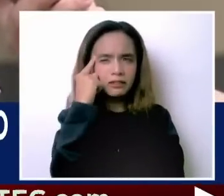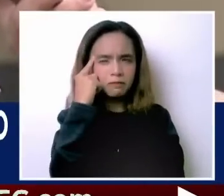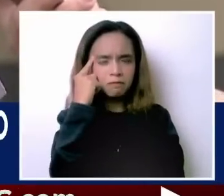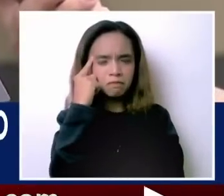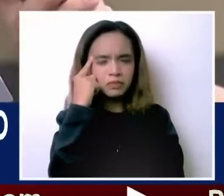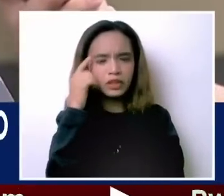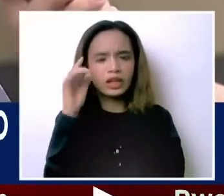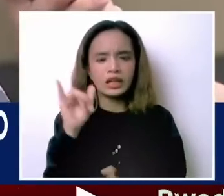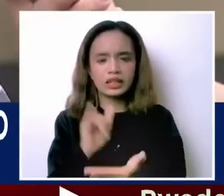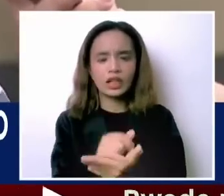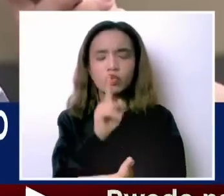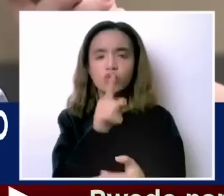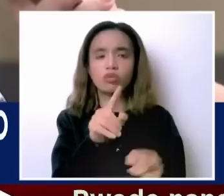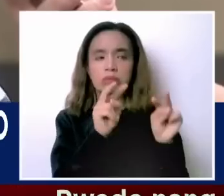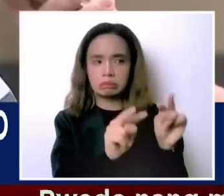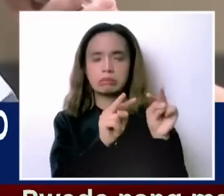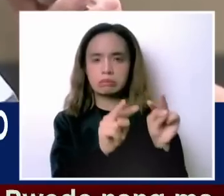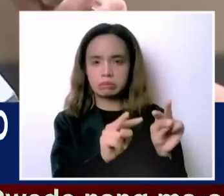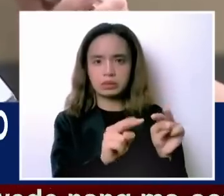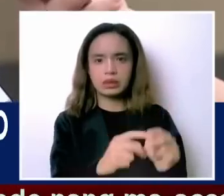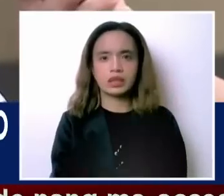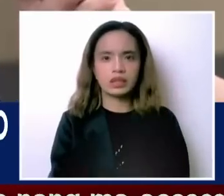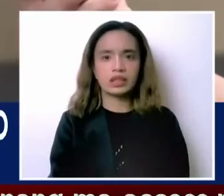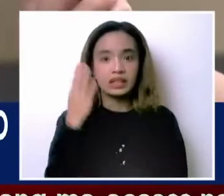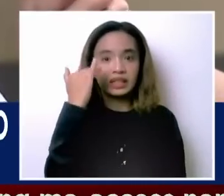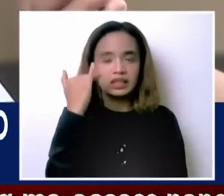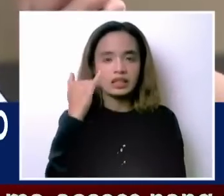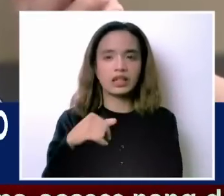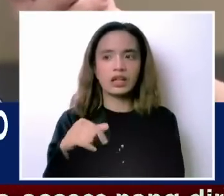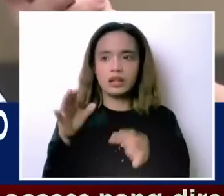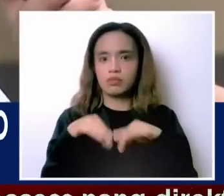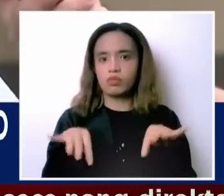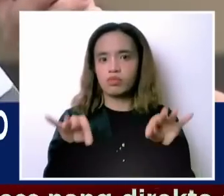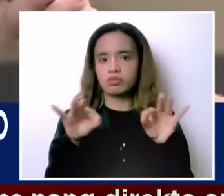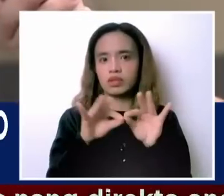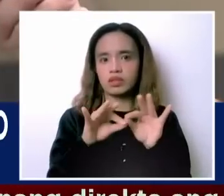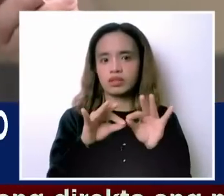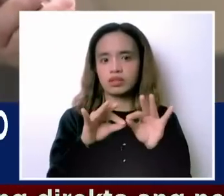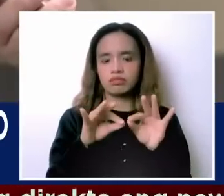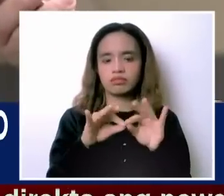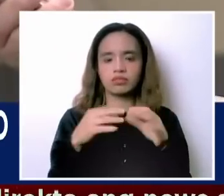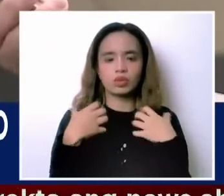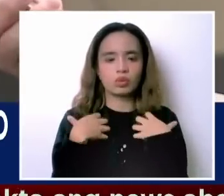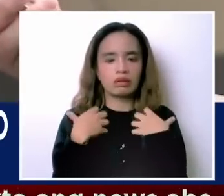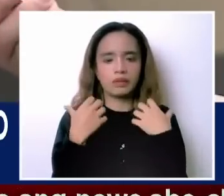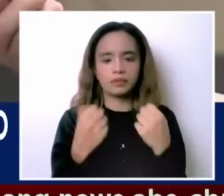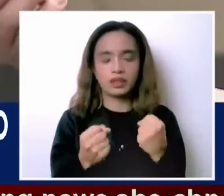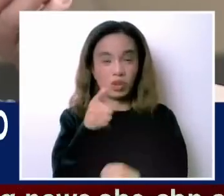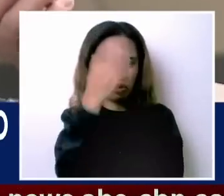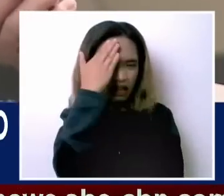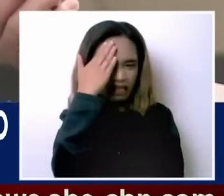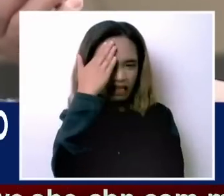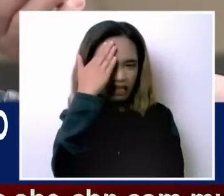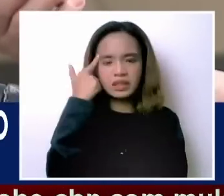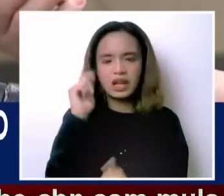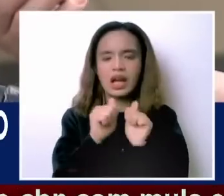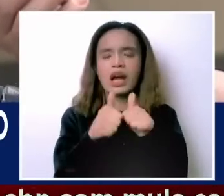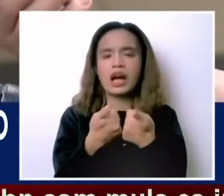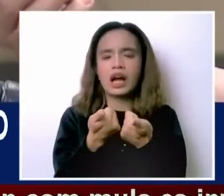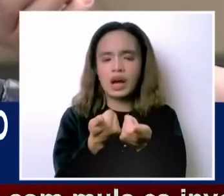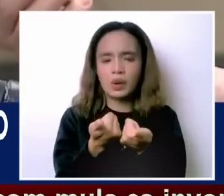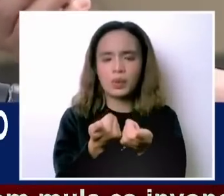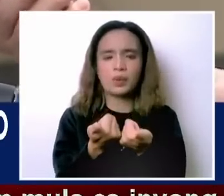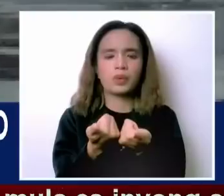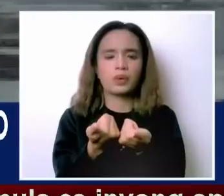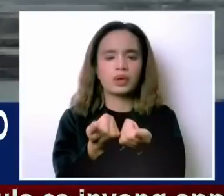kami from health. Health-wise kasi ako lang yung sa health, no? But you know, the government is thinking of ways on how to provide clean,